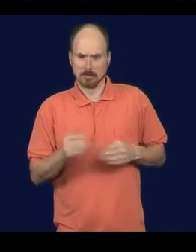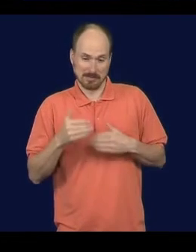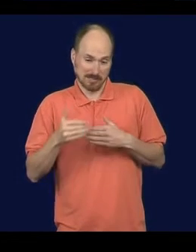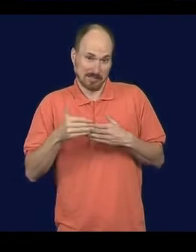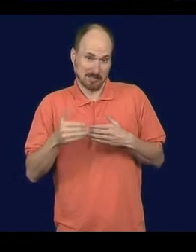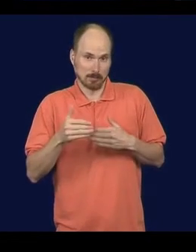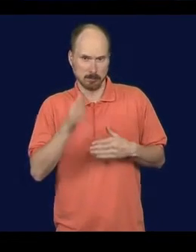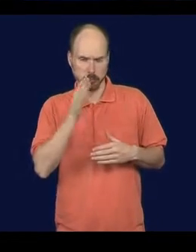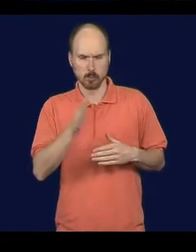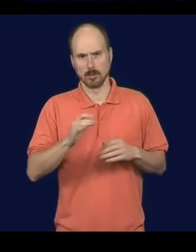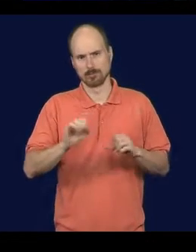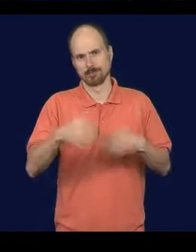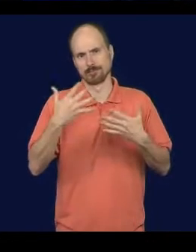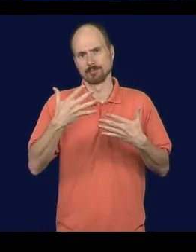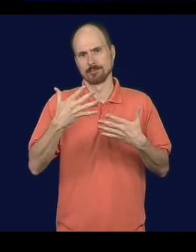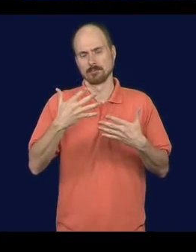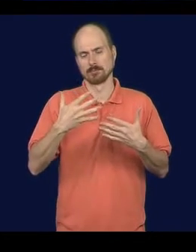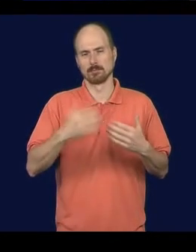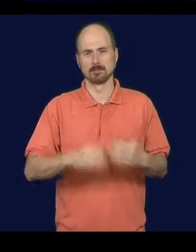Tomáši, když tak pojďte za